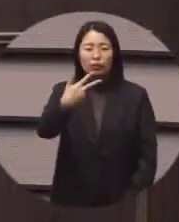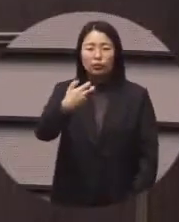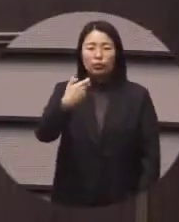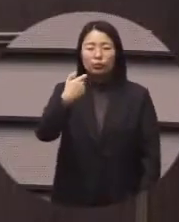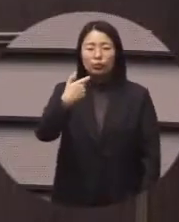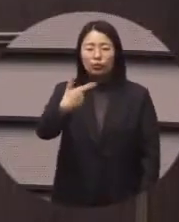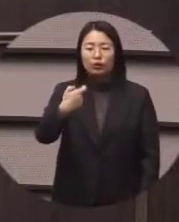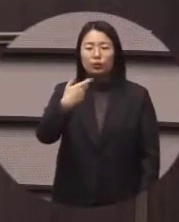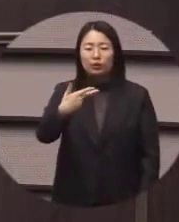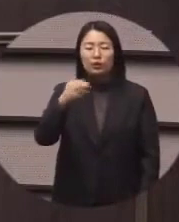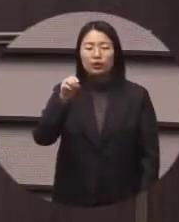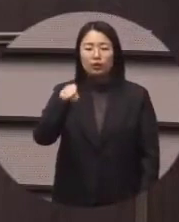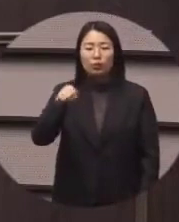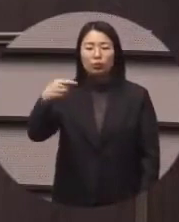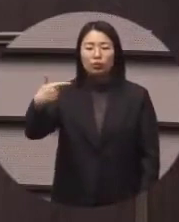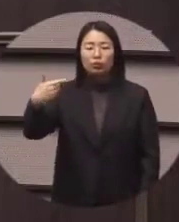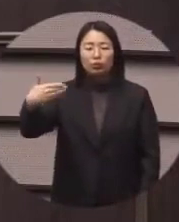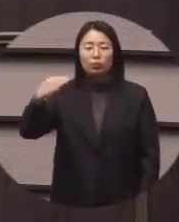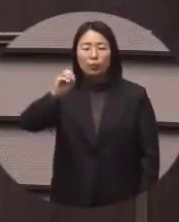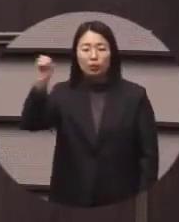67.69%를 차지해